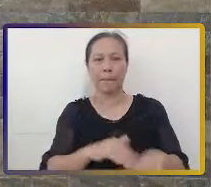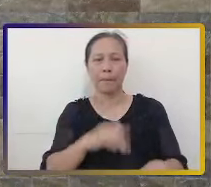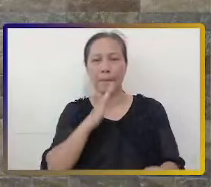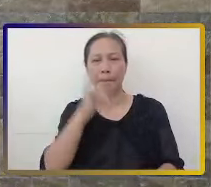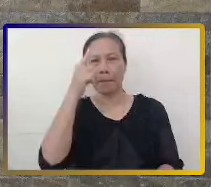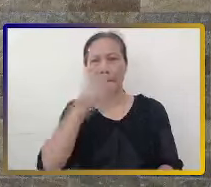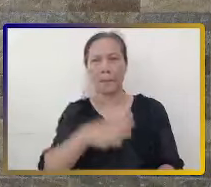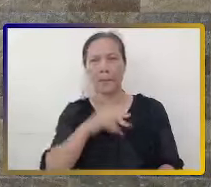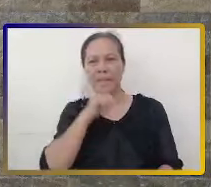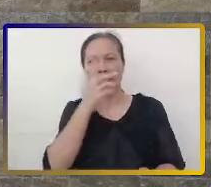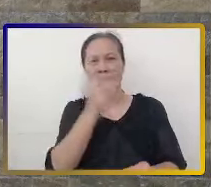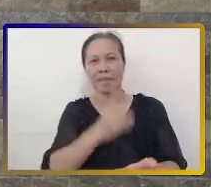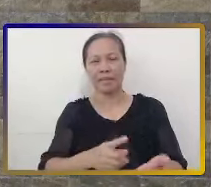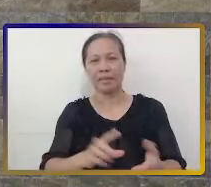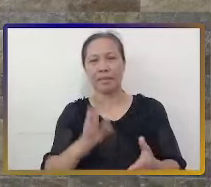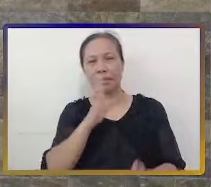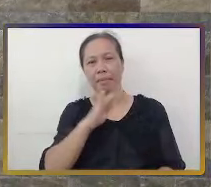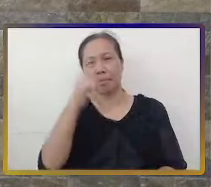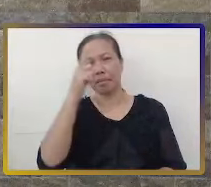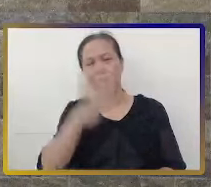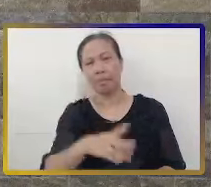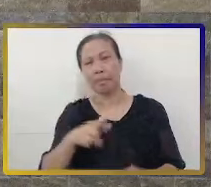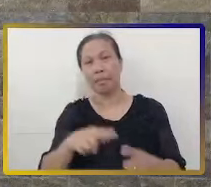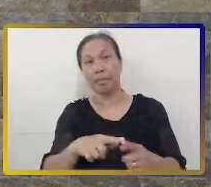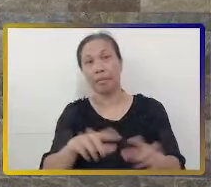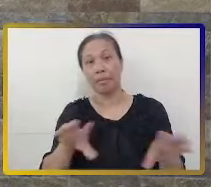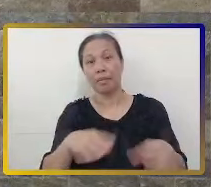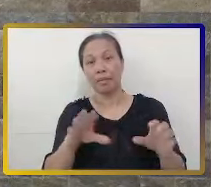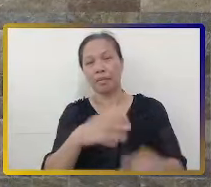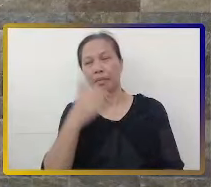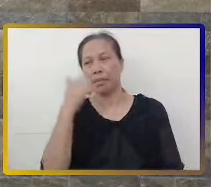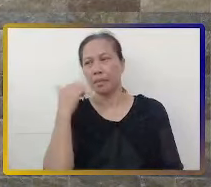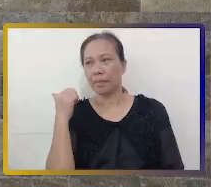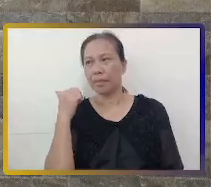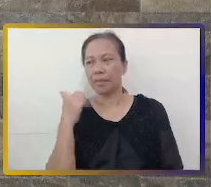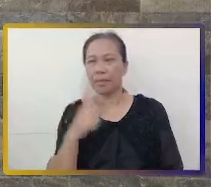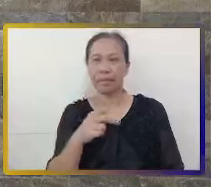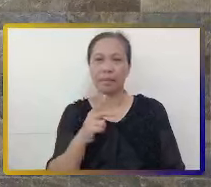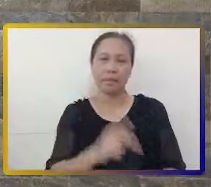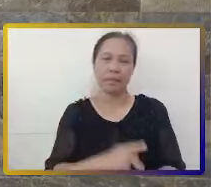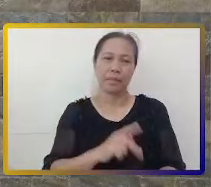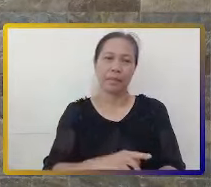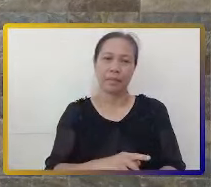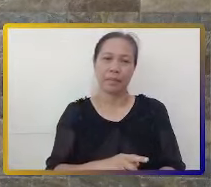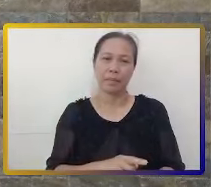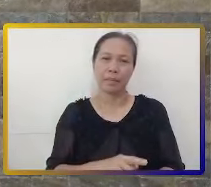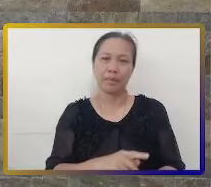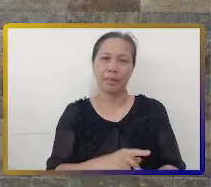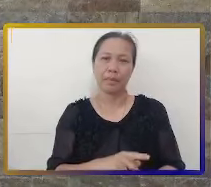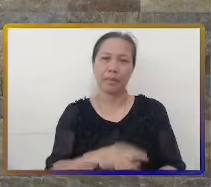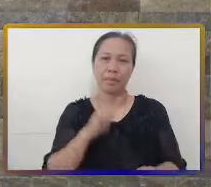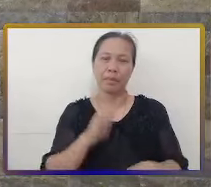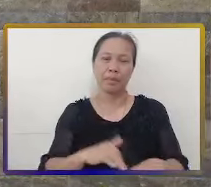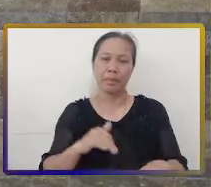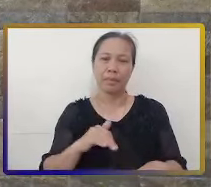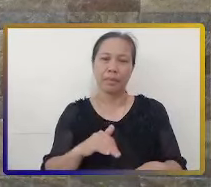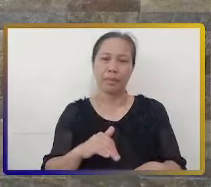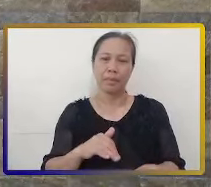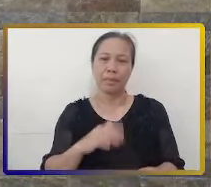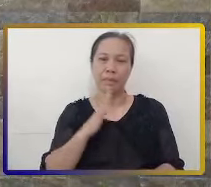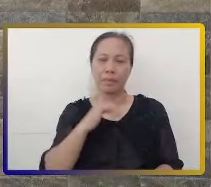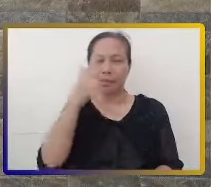design ng Diyos na kayo aidel Si apost Pablo tinawag ng Diyos nagel for a while pero